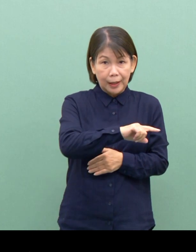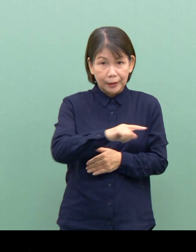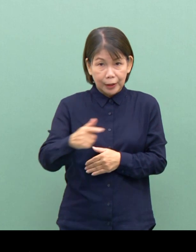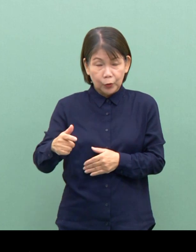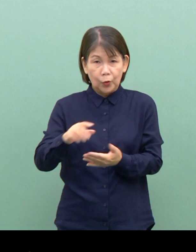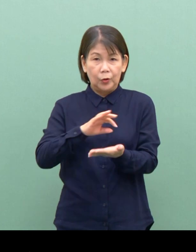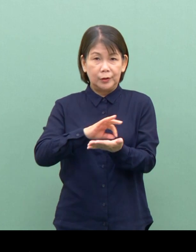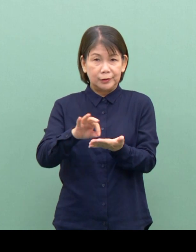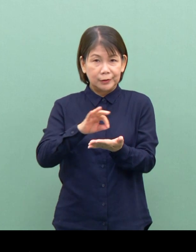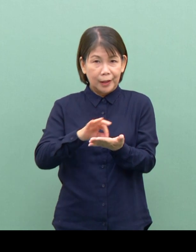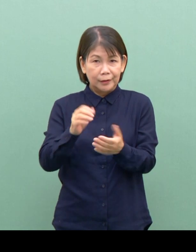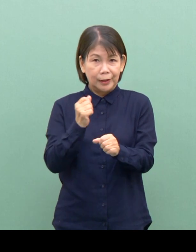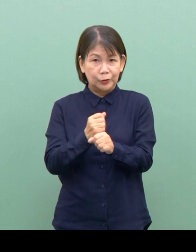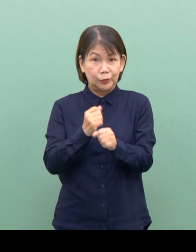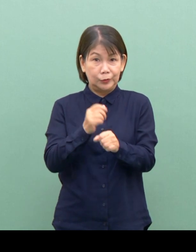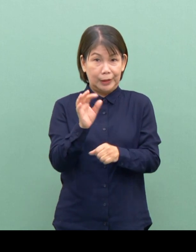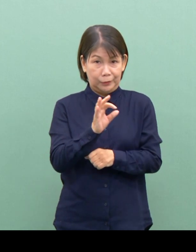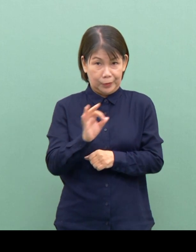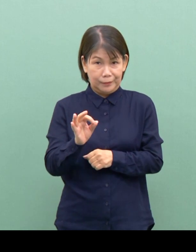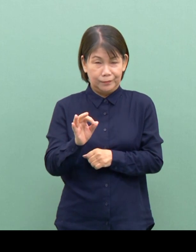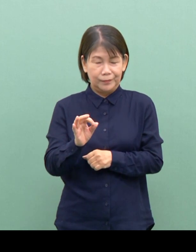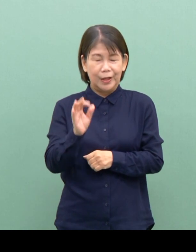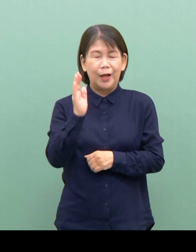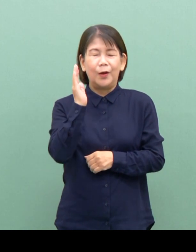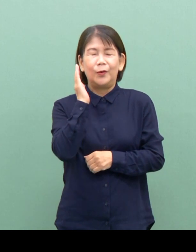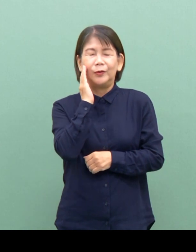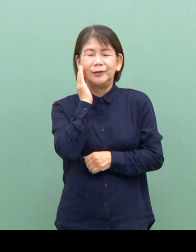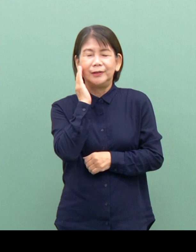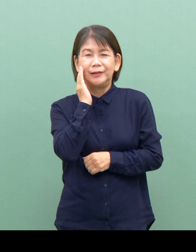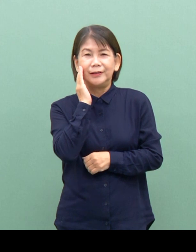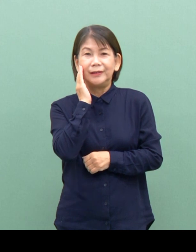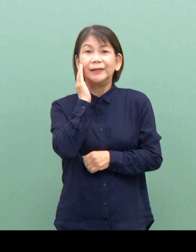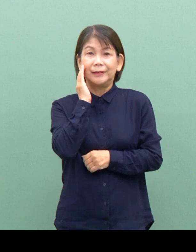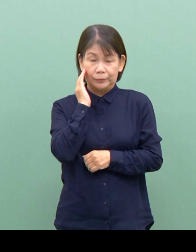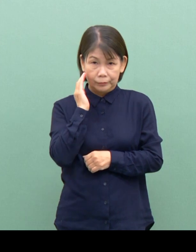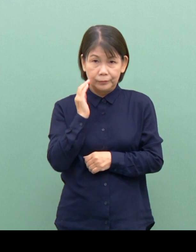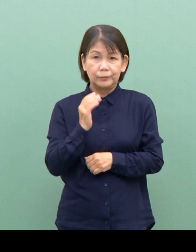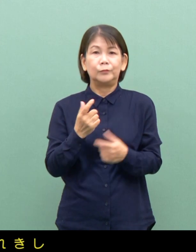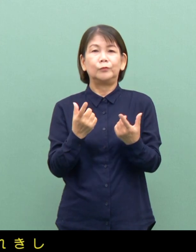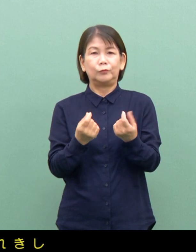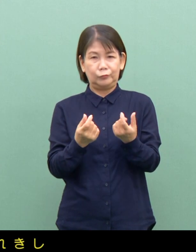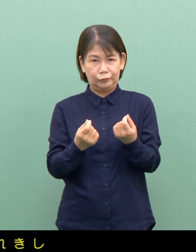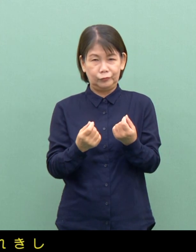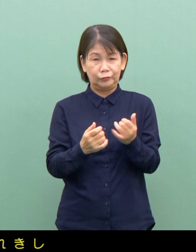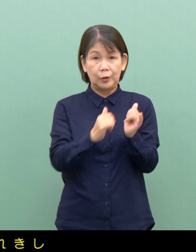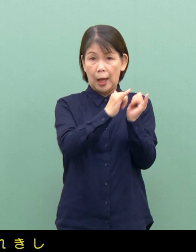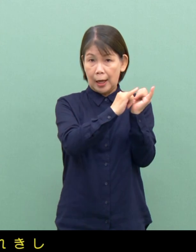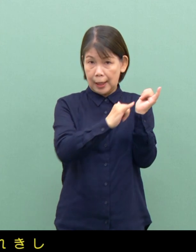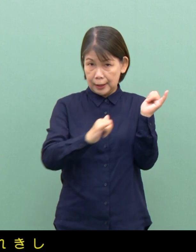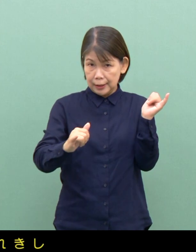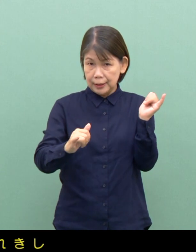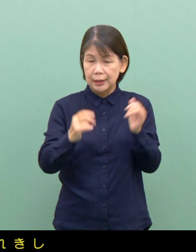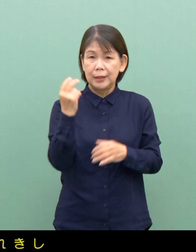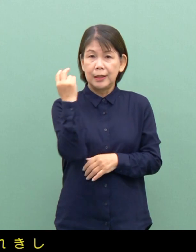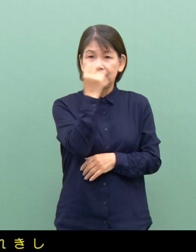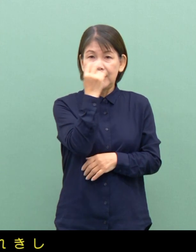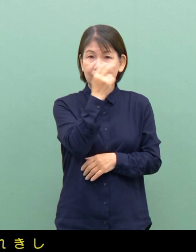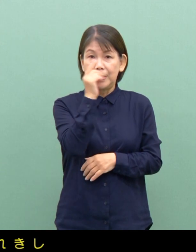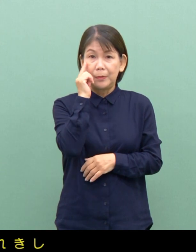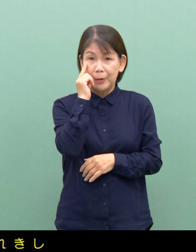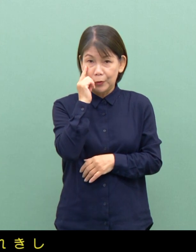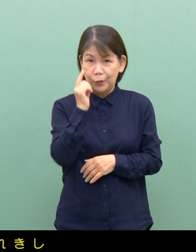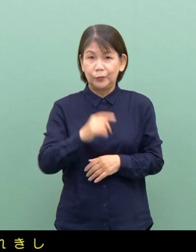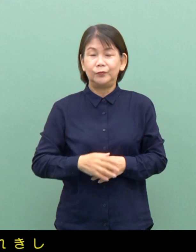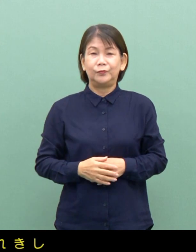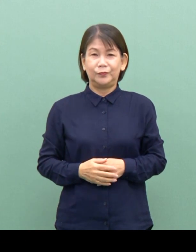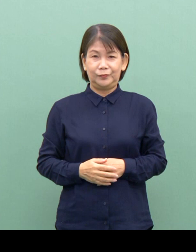を使ったこだわりの水産加工品だからとっても美味しいですよね。 そんな長崎俵物の歴史を見て